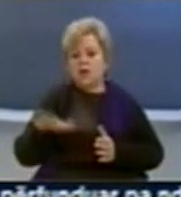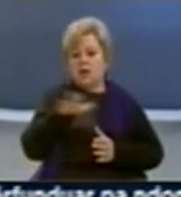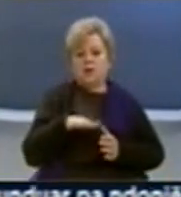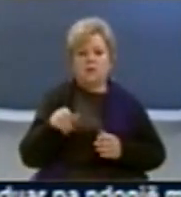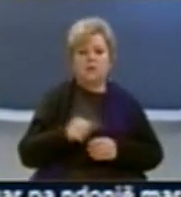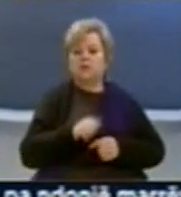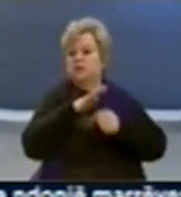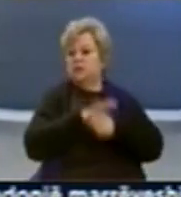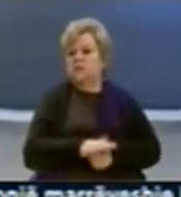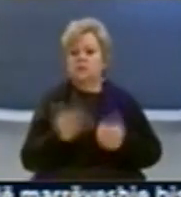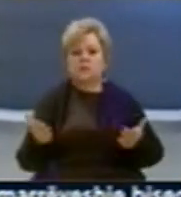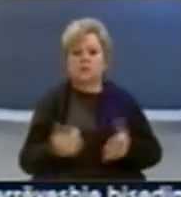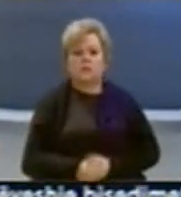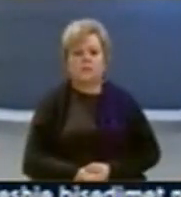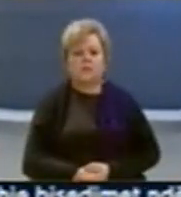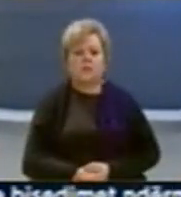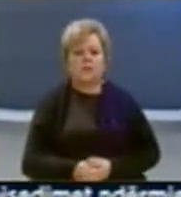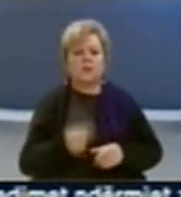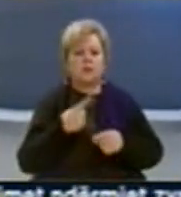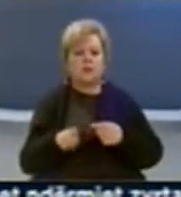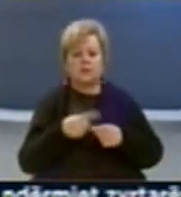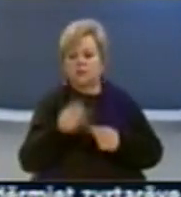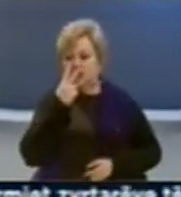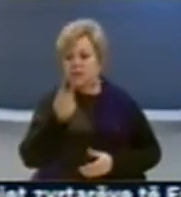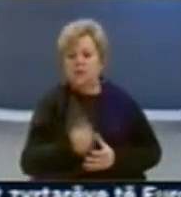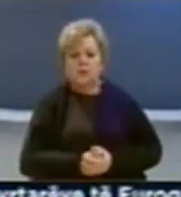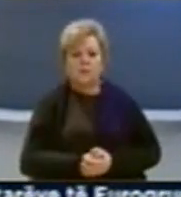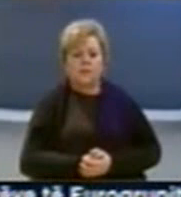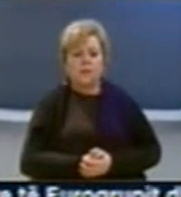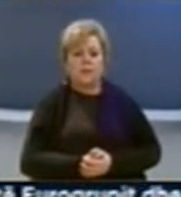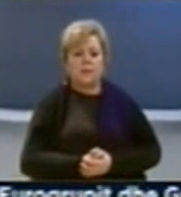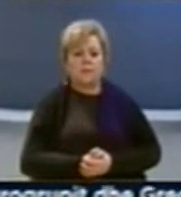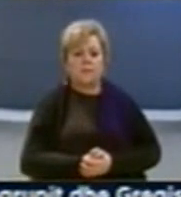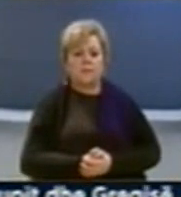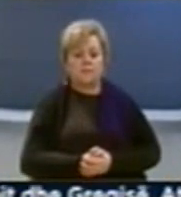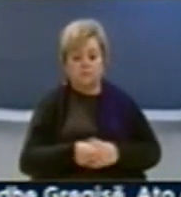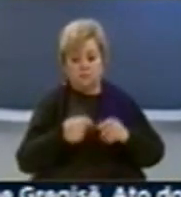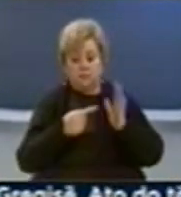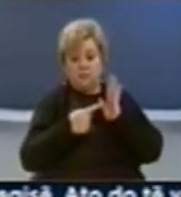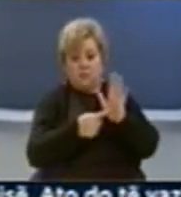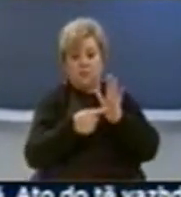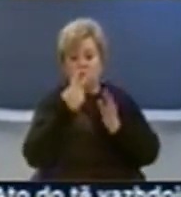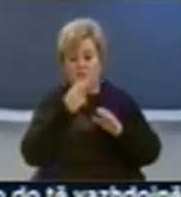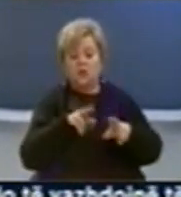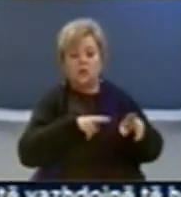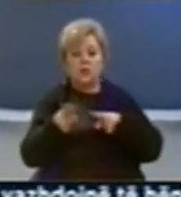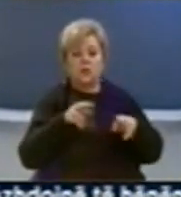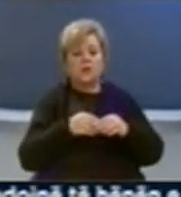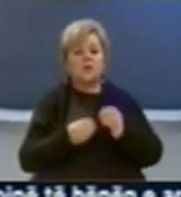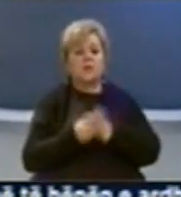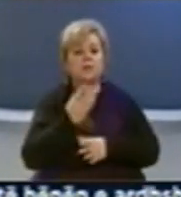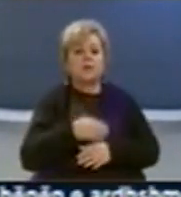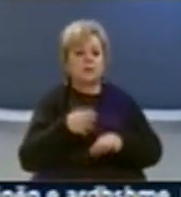janë të diskriminuar. Sepse nuk reflektohet kjo shumicë as në gjykatën themelore, as në gjykatën